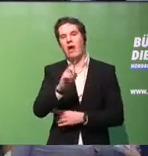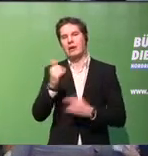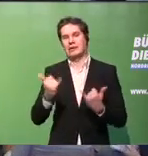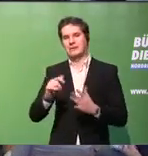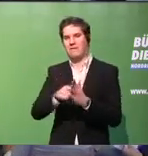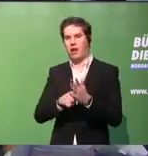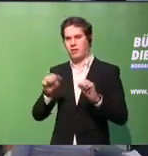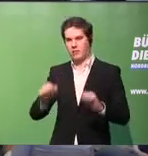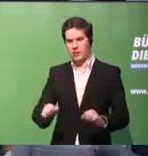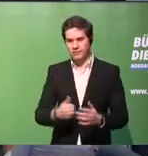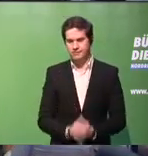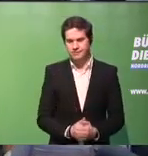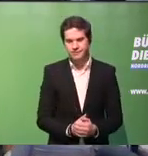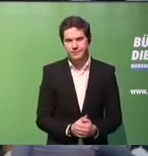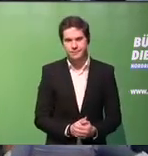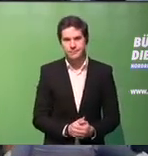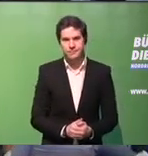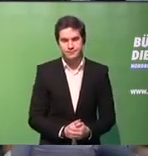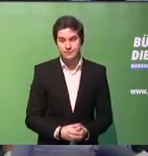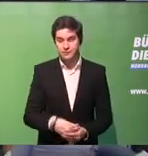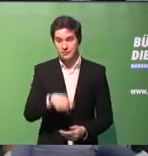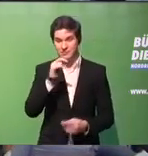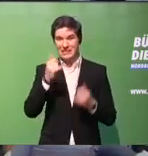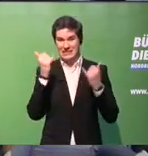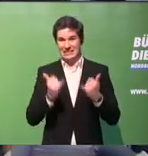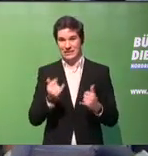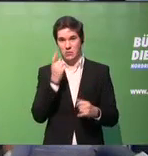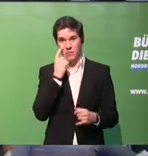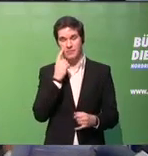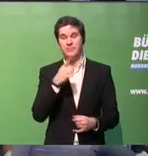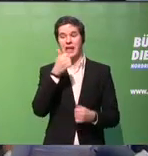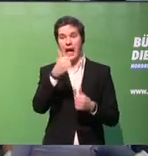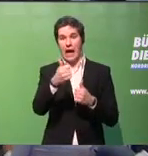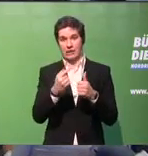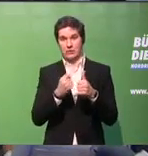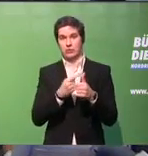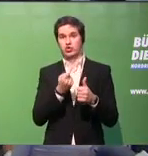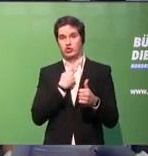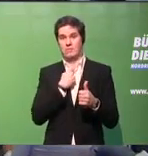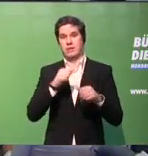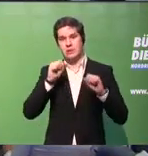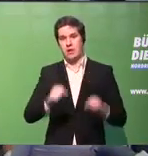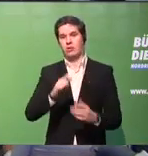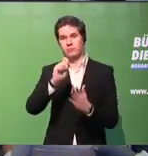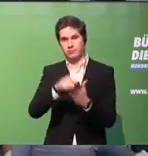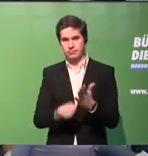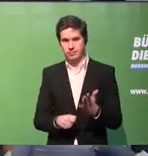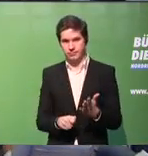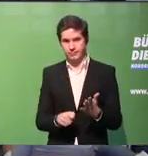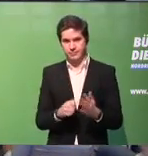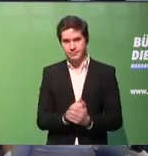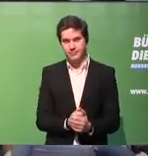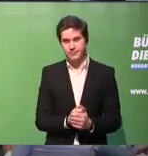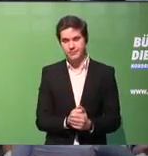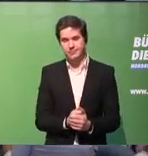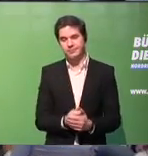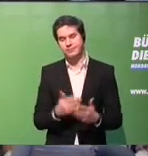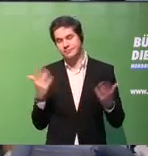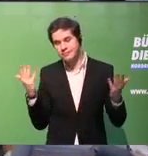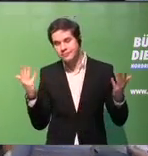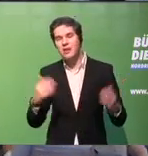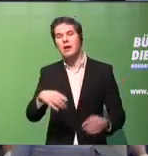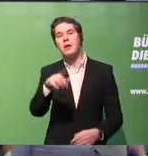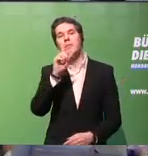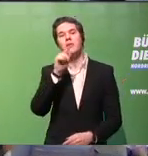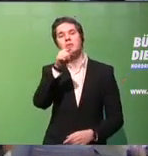erscheinen. Denn ihr habt eine Stimme, die ihr vergeben könnt in diesem Wahlgang. Also beziehungsweise ihr könnt